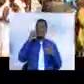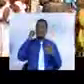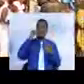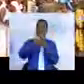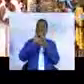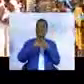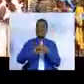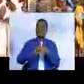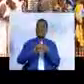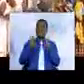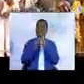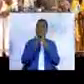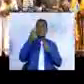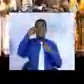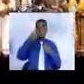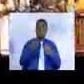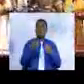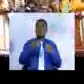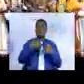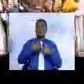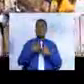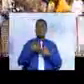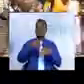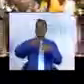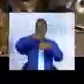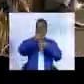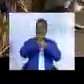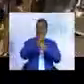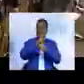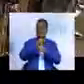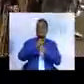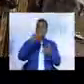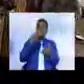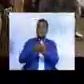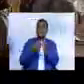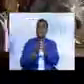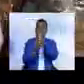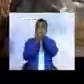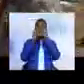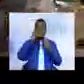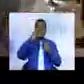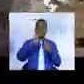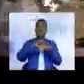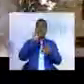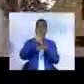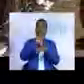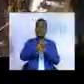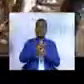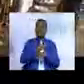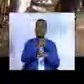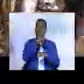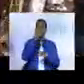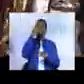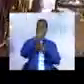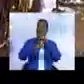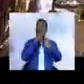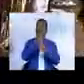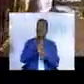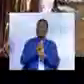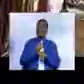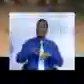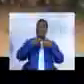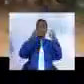Ouattara, pour avoir créé le FAFSI, le Fonds d'appui aux femmes de Côte d'Ivoire, qui a permis, dès sa création il y a un an, à 1000